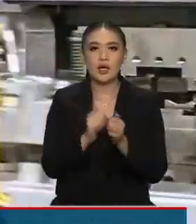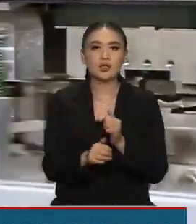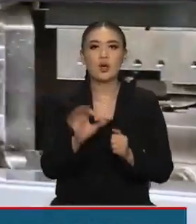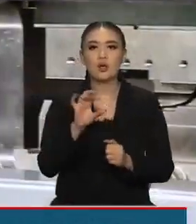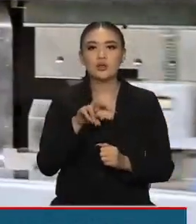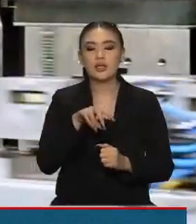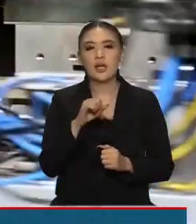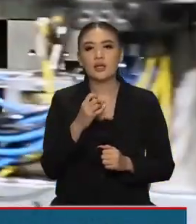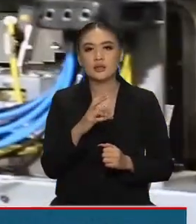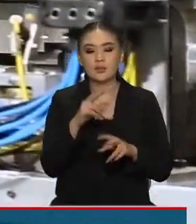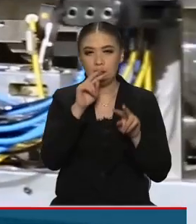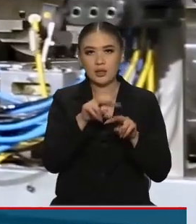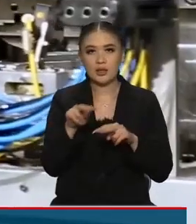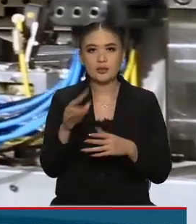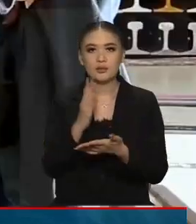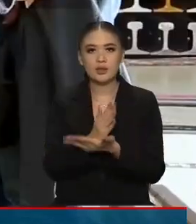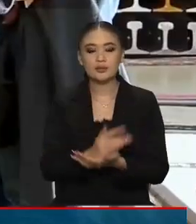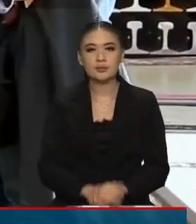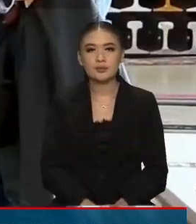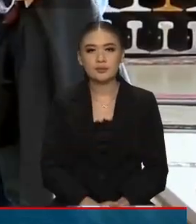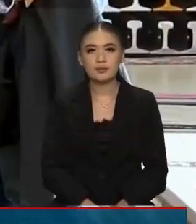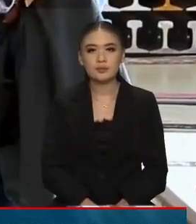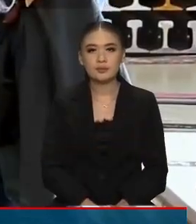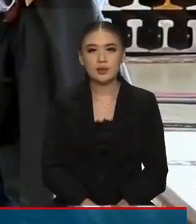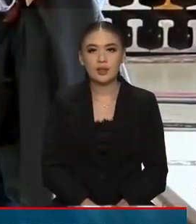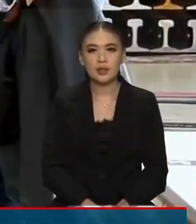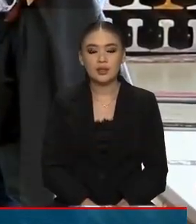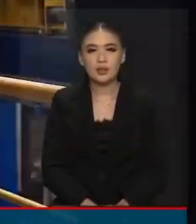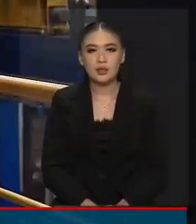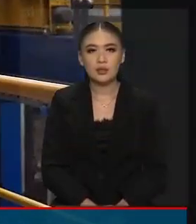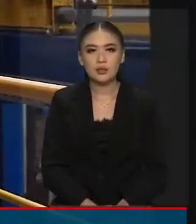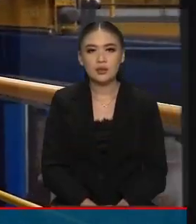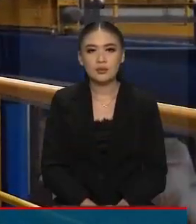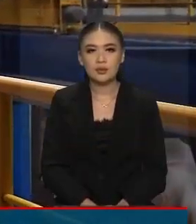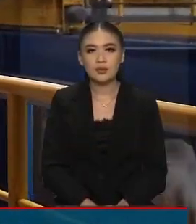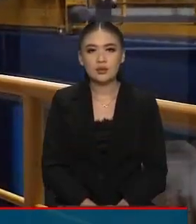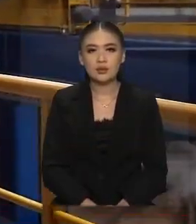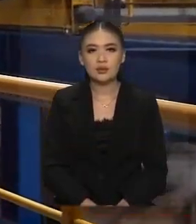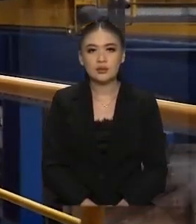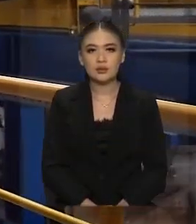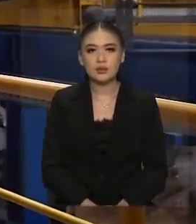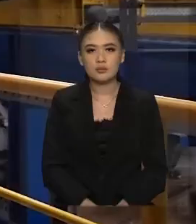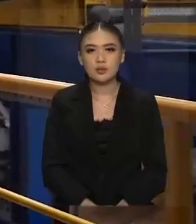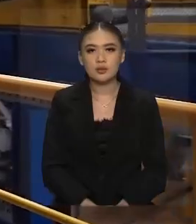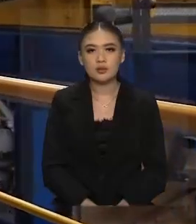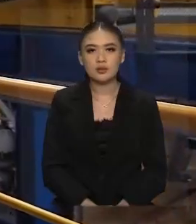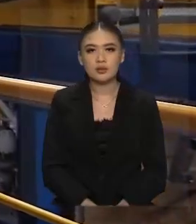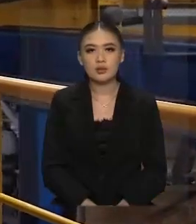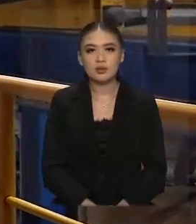онлайн режимде бақыланып отырады. Аслан Иса, Алексей Амельницкий, Жібек жолы, Екібастұз.